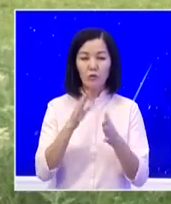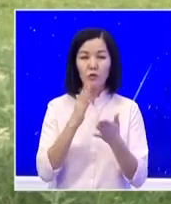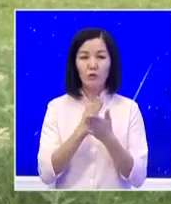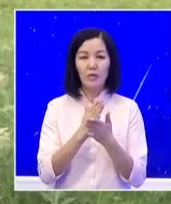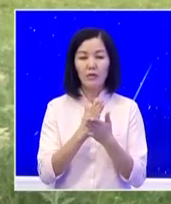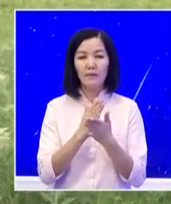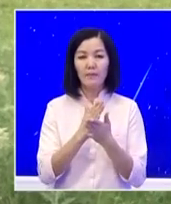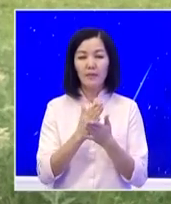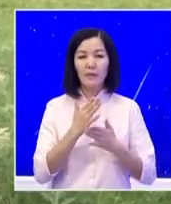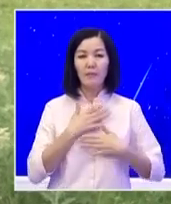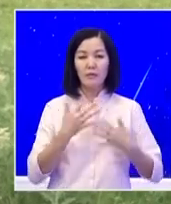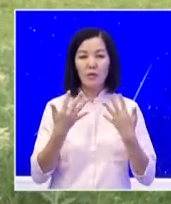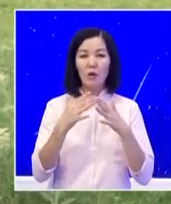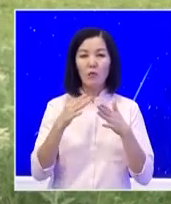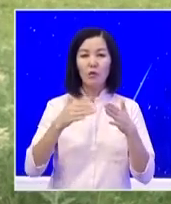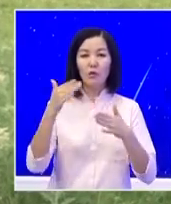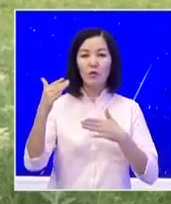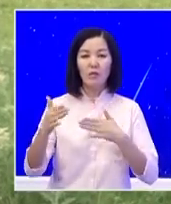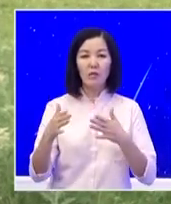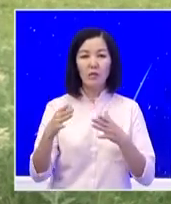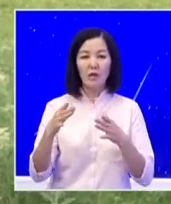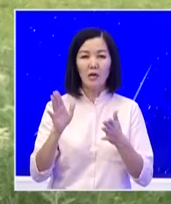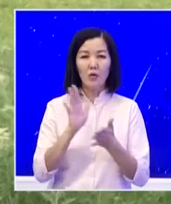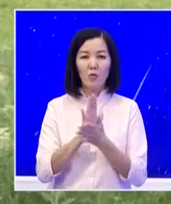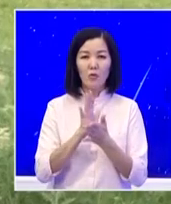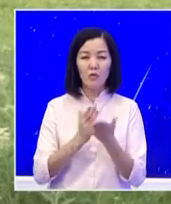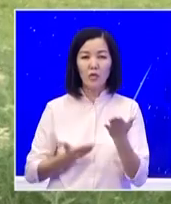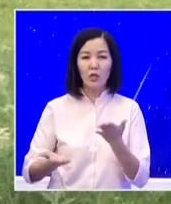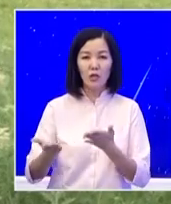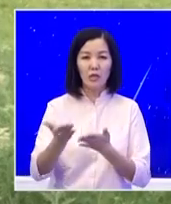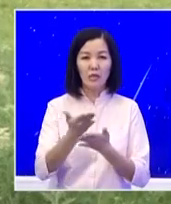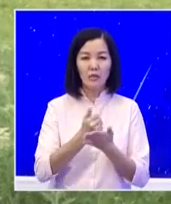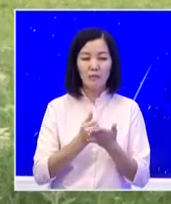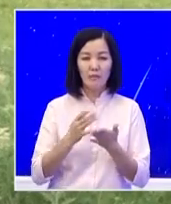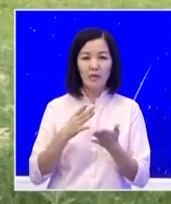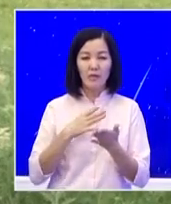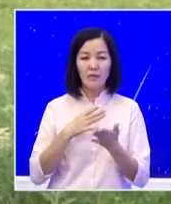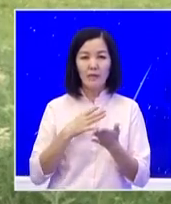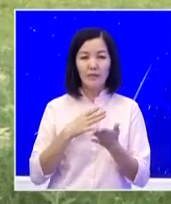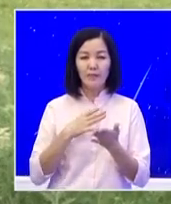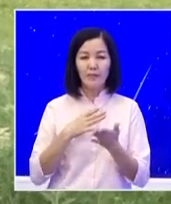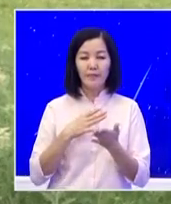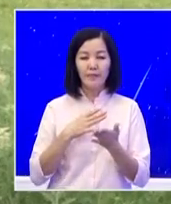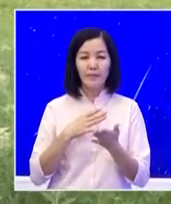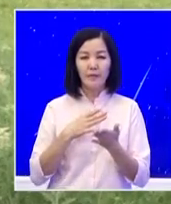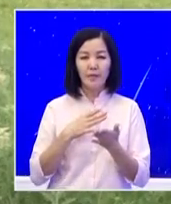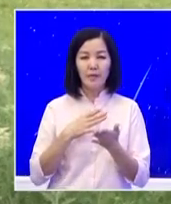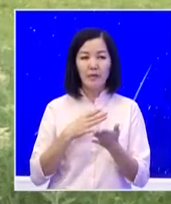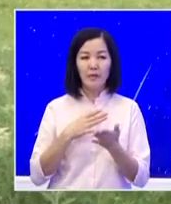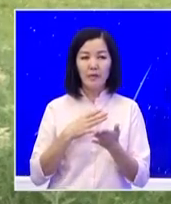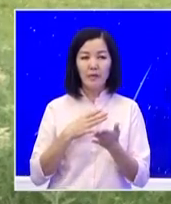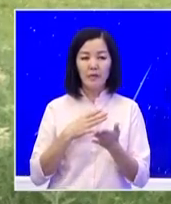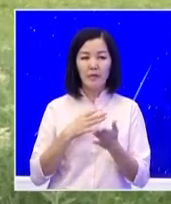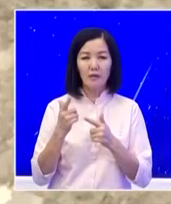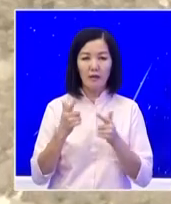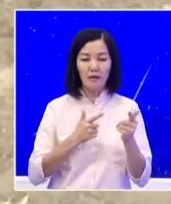біз ауыл шетіндегі бейберекет жатқан қоқыстарды жинастырып, оны жаңа белгіленген жерге апарып өткізуге